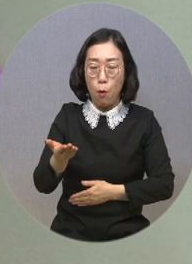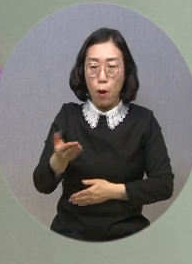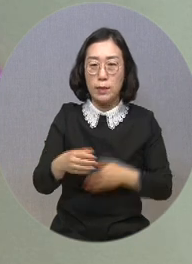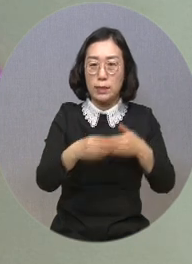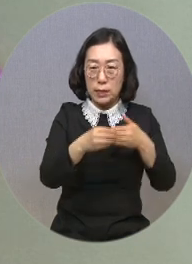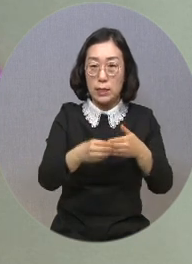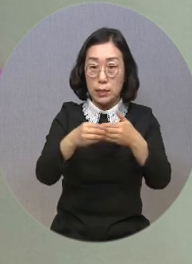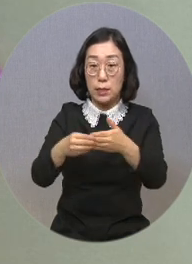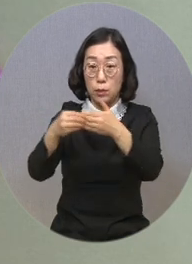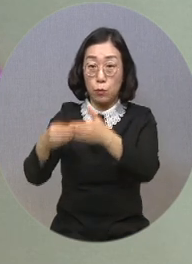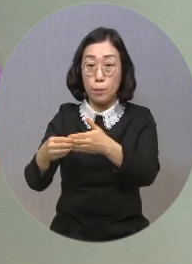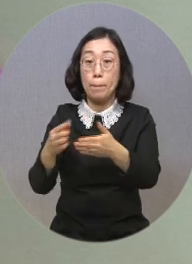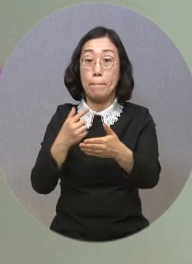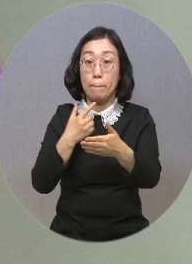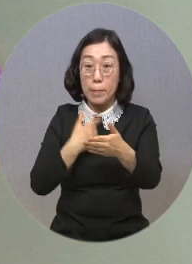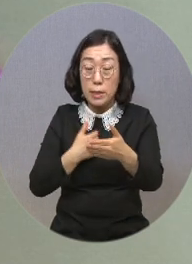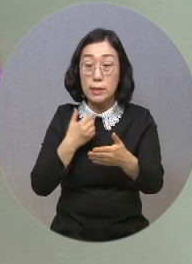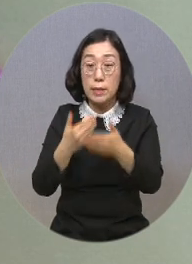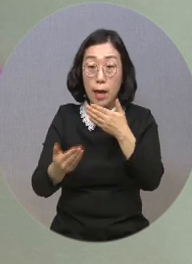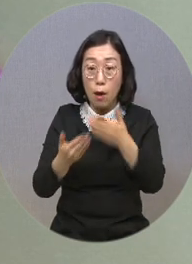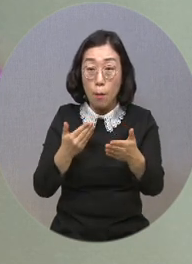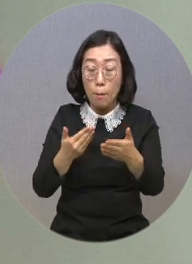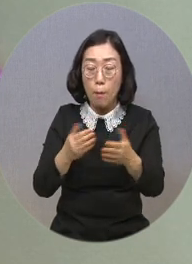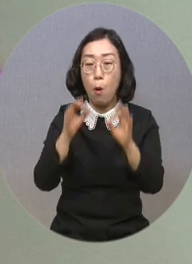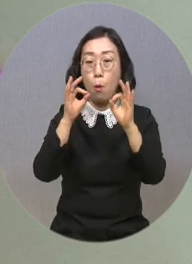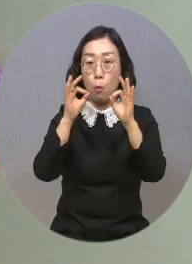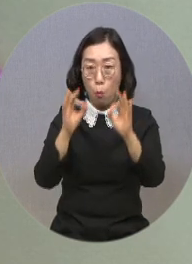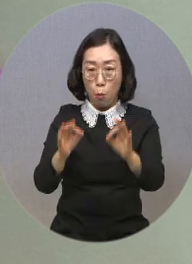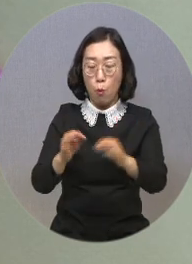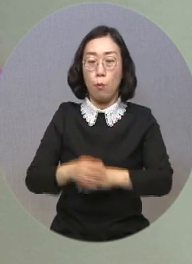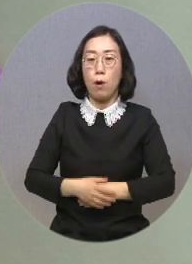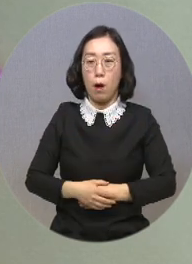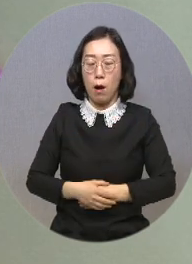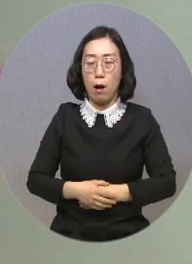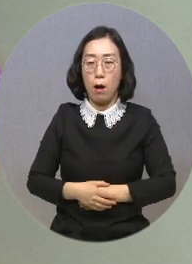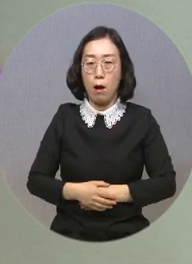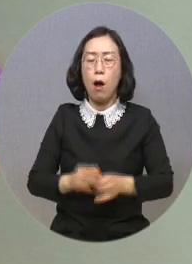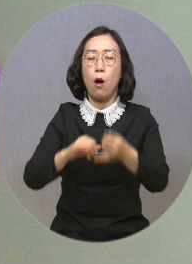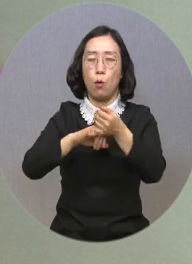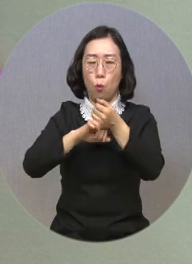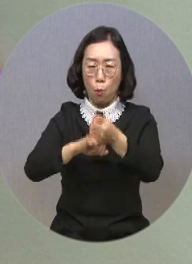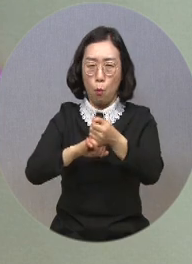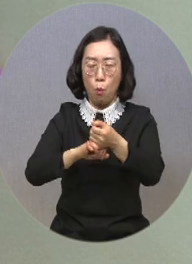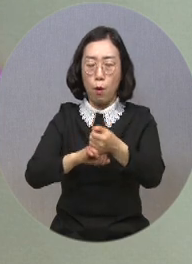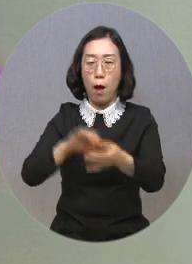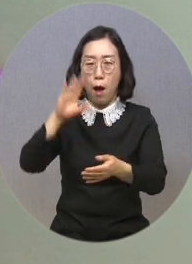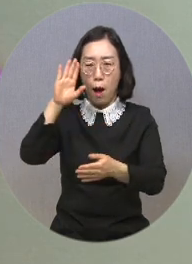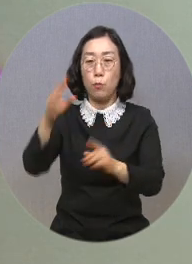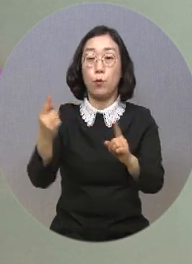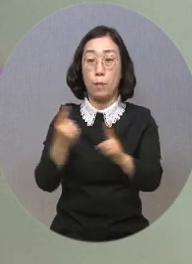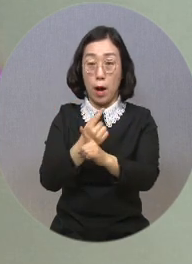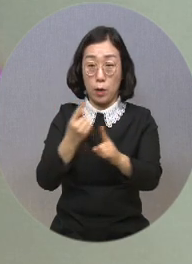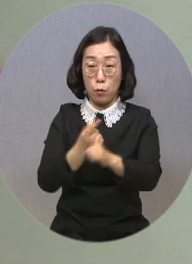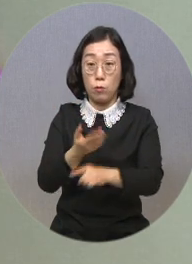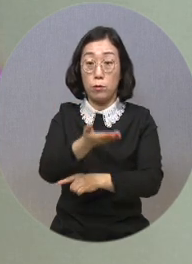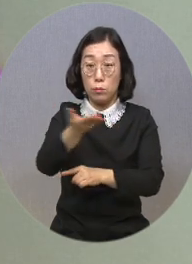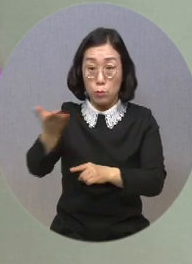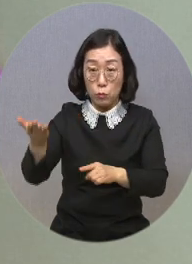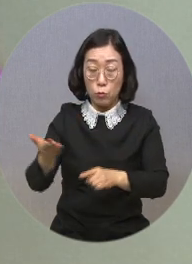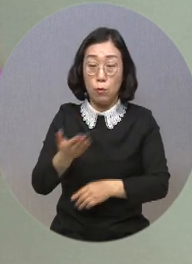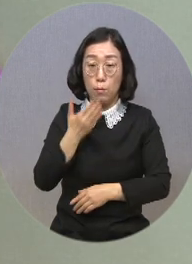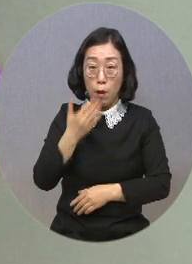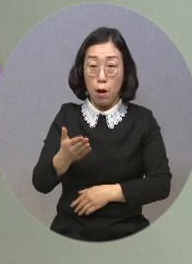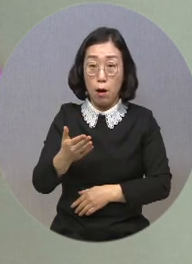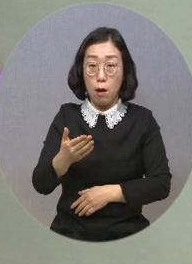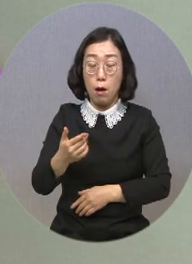또 이렇게 했던 한 사람의 체험자로서 그런 걸 봤을 때 꼭 이런 것은 개선이 되면 이분들이 당당하게